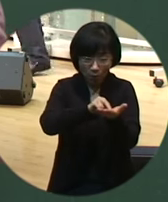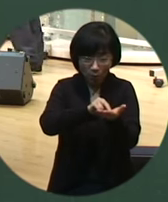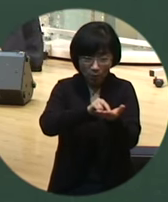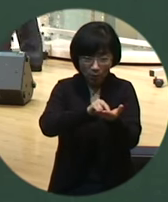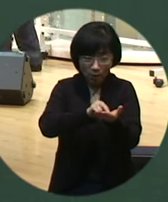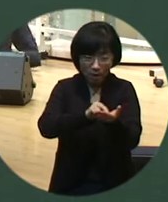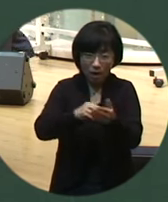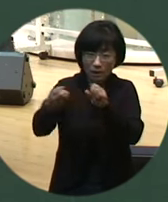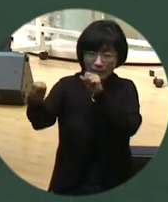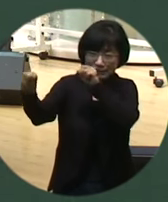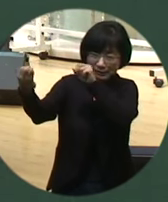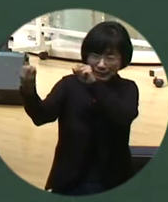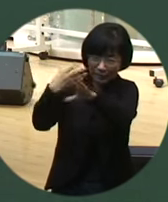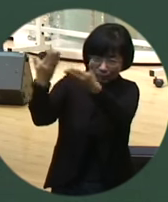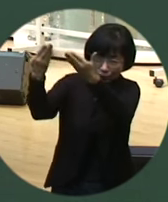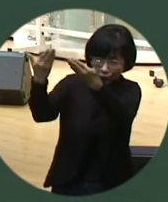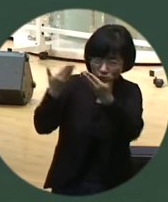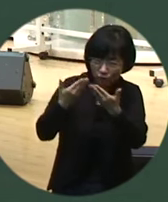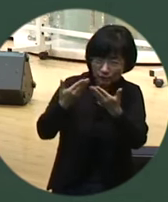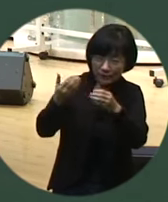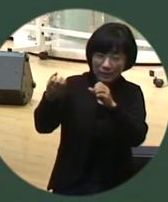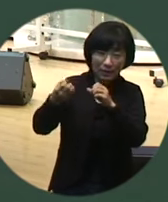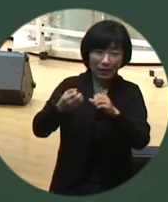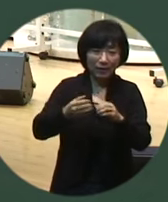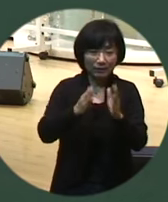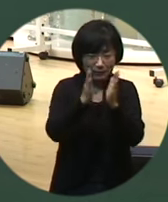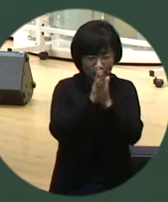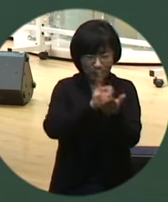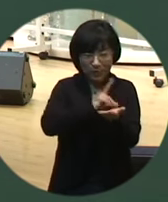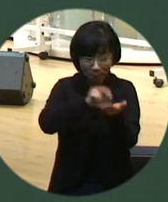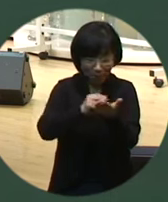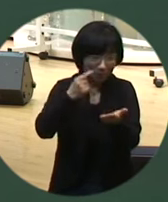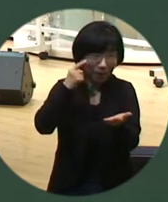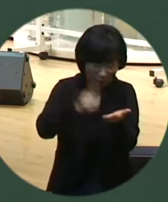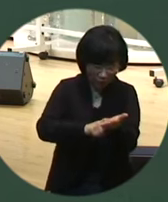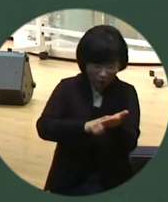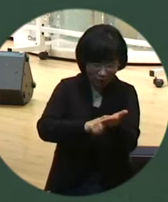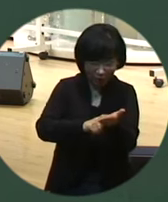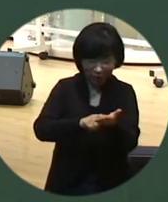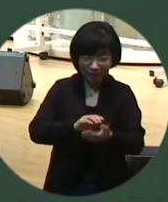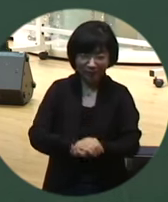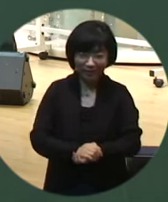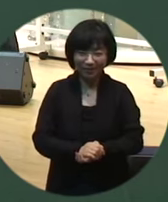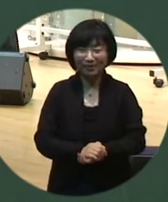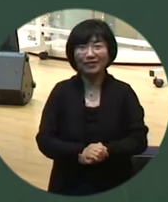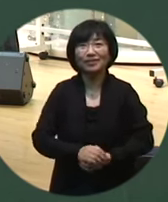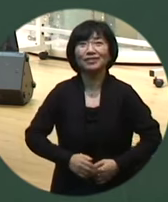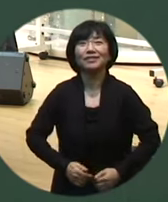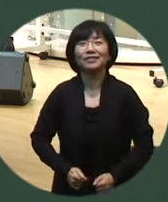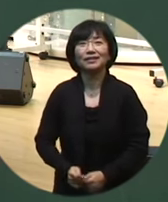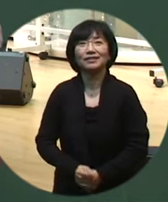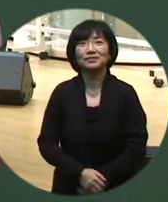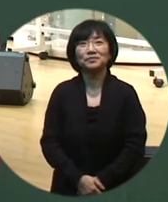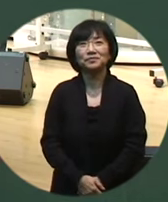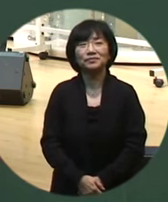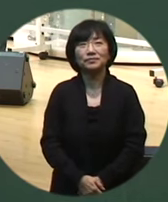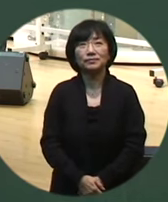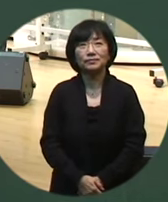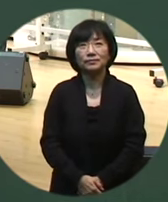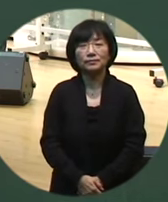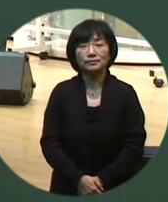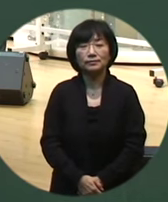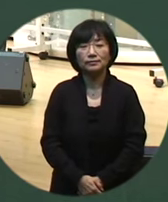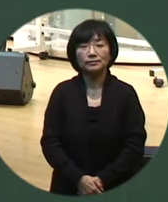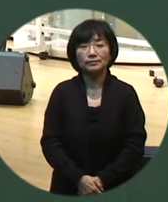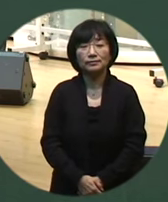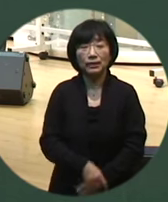prayer topics that have no choice but to be answered. 누가 제일 여러분 힘 있는 사람인지 압니까? Do you know who is the most capable person? 응답될 수밖에